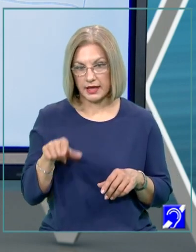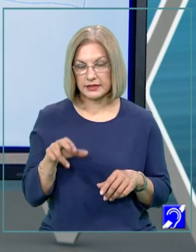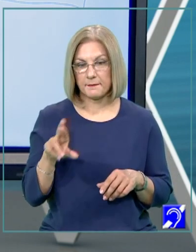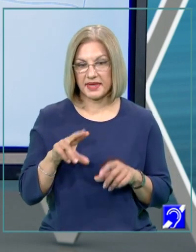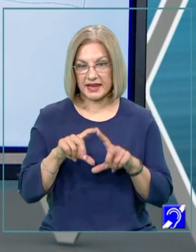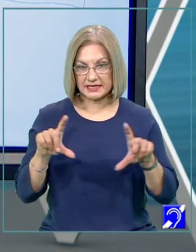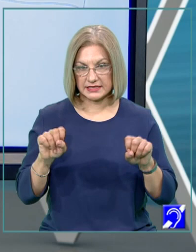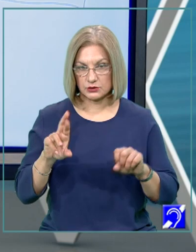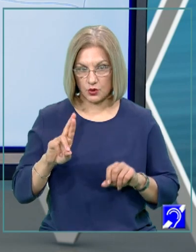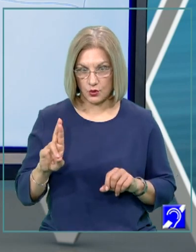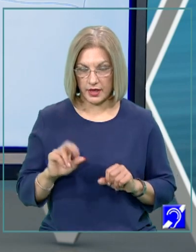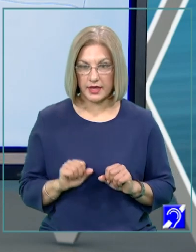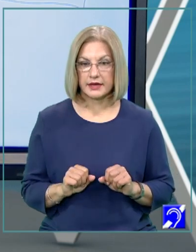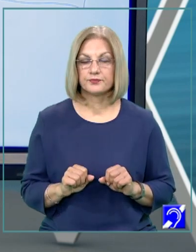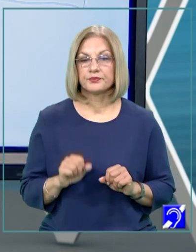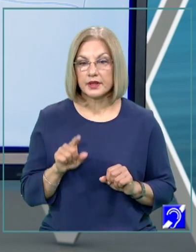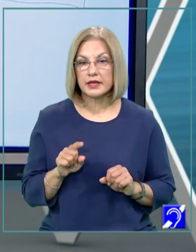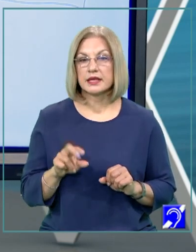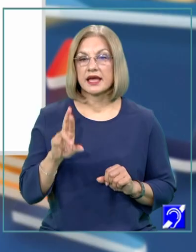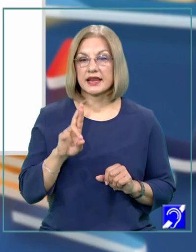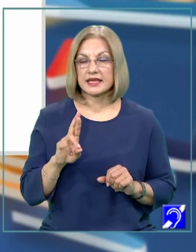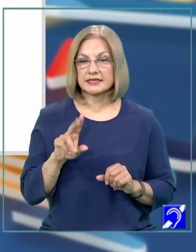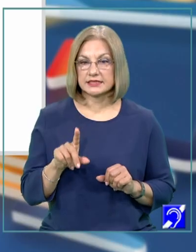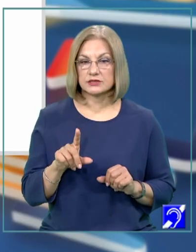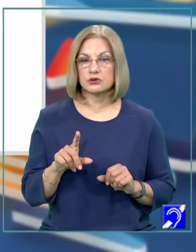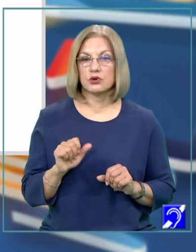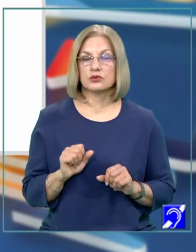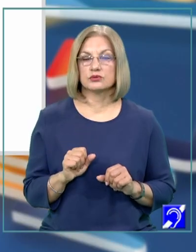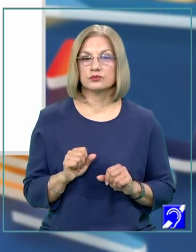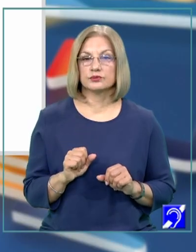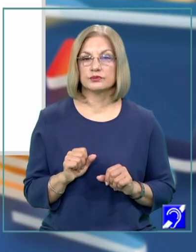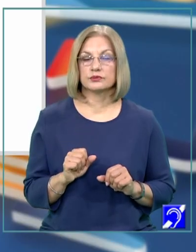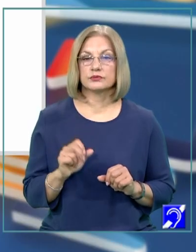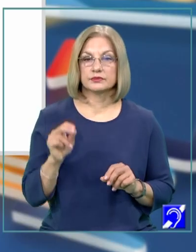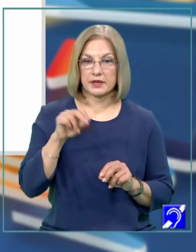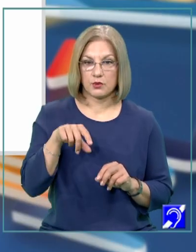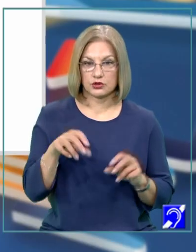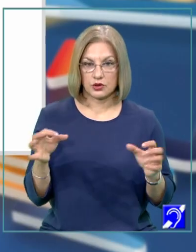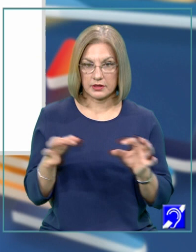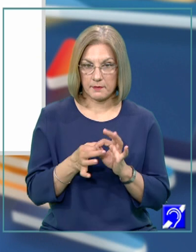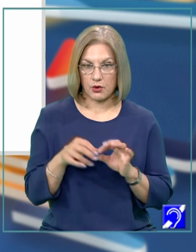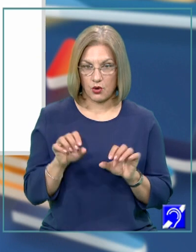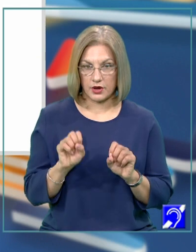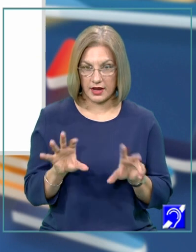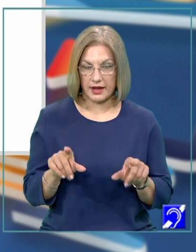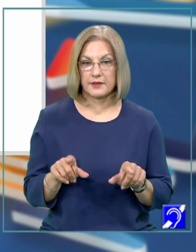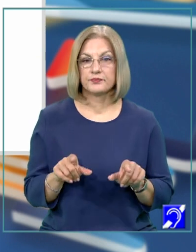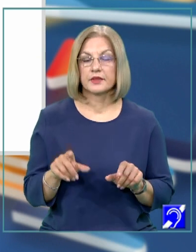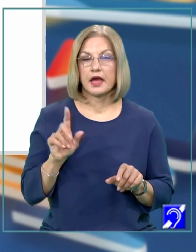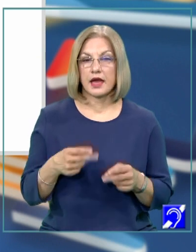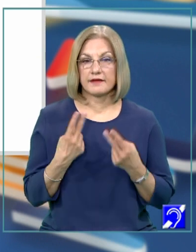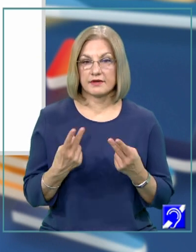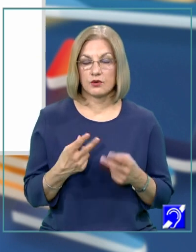de rezistență R rezistență a rezistorului montat la bornele sursei are